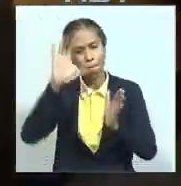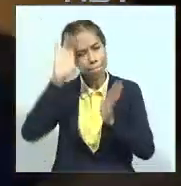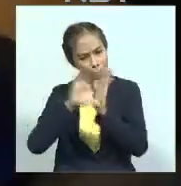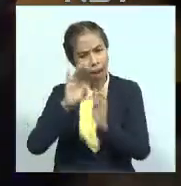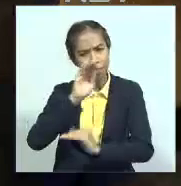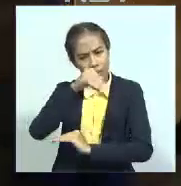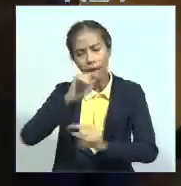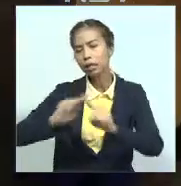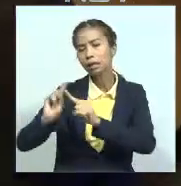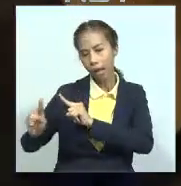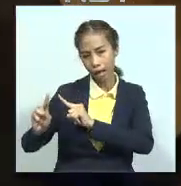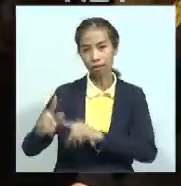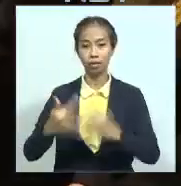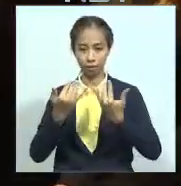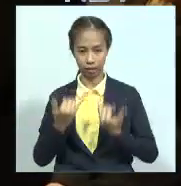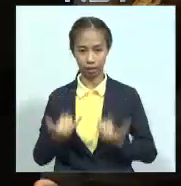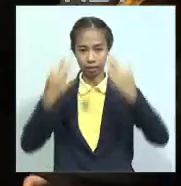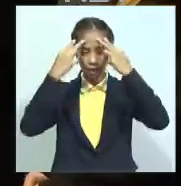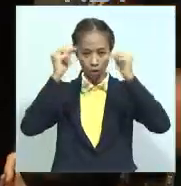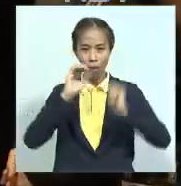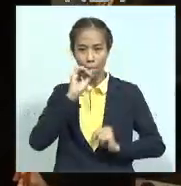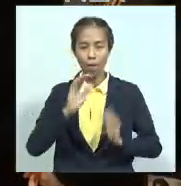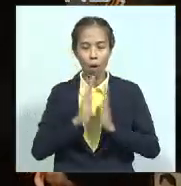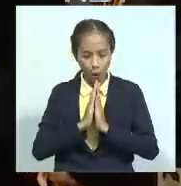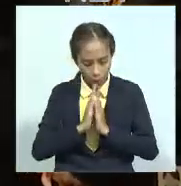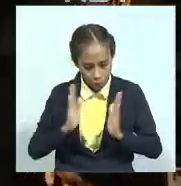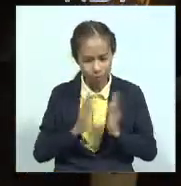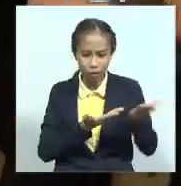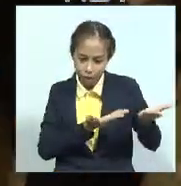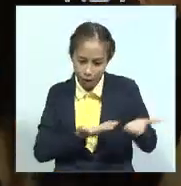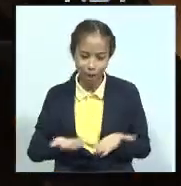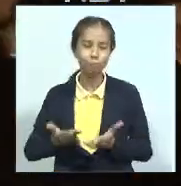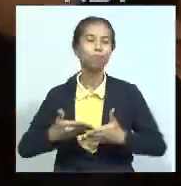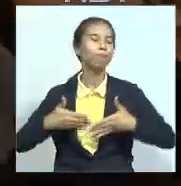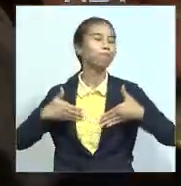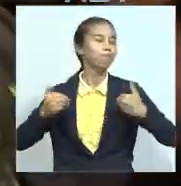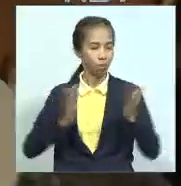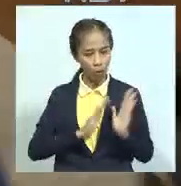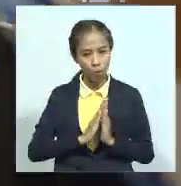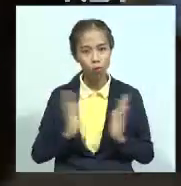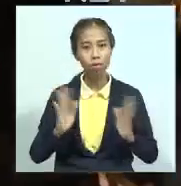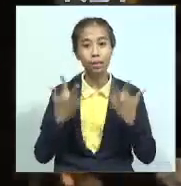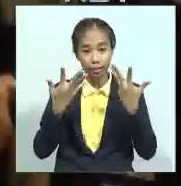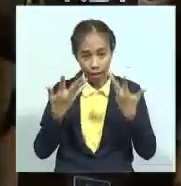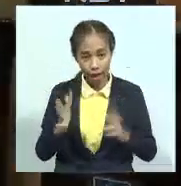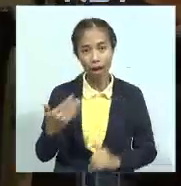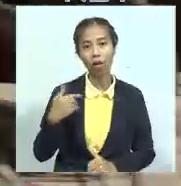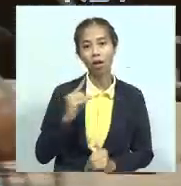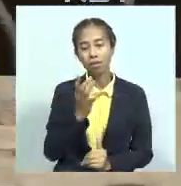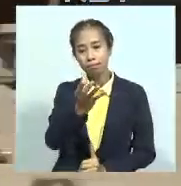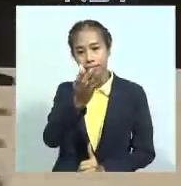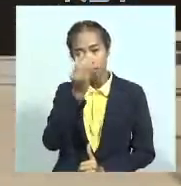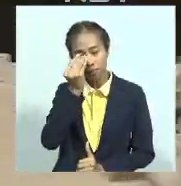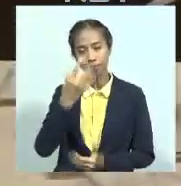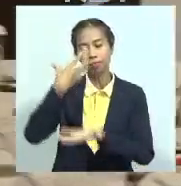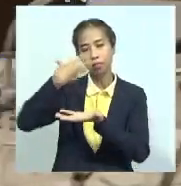ซึ่งทางนายกรัฐมนตรีก็ได้กล่าวขอบคุณสำหรับการต้อนรับอย่างอบอุ่นด้วยจากนั้นนายกรัฐมนตรีได้รับฟังบรรยายสรุ